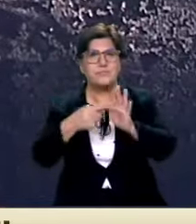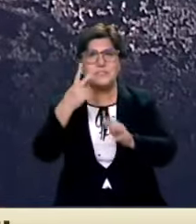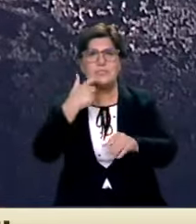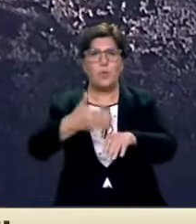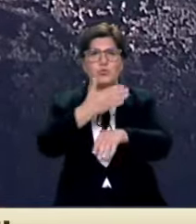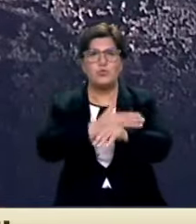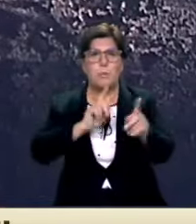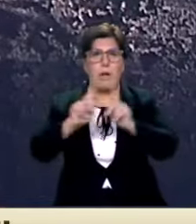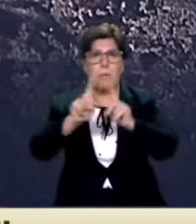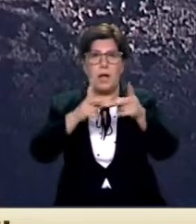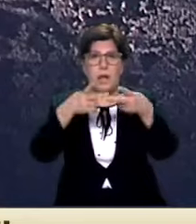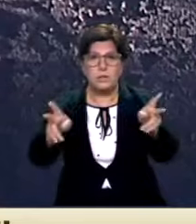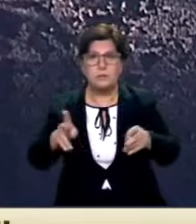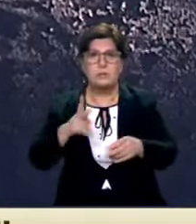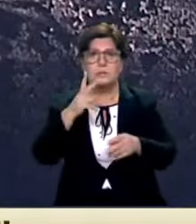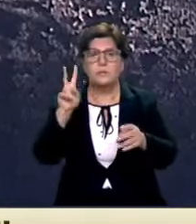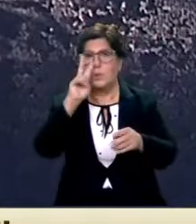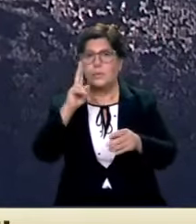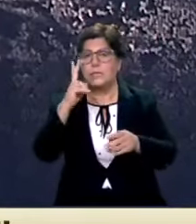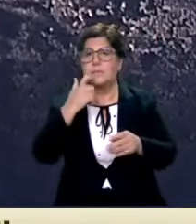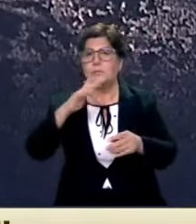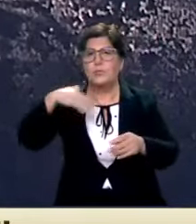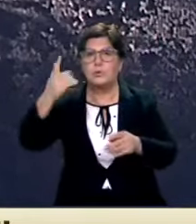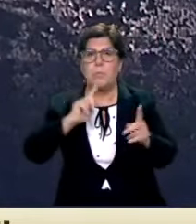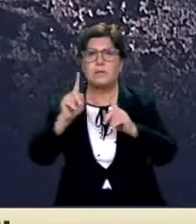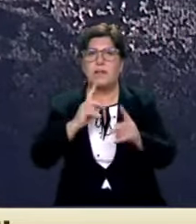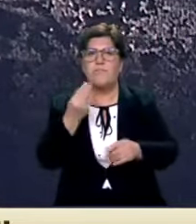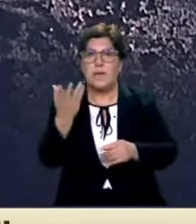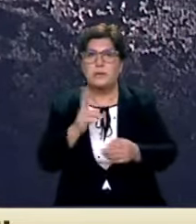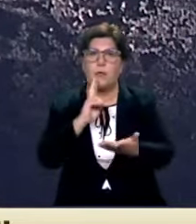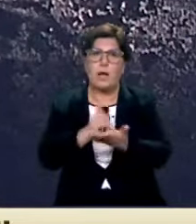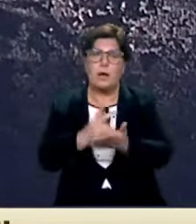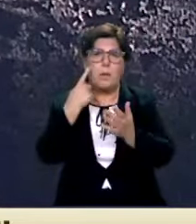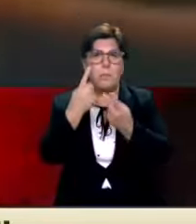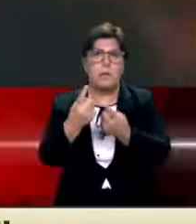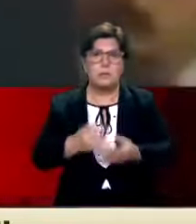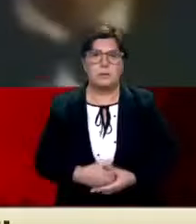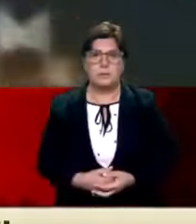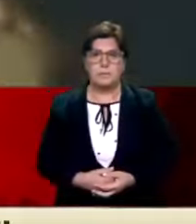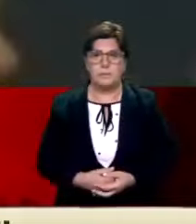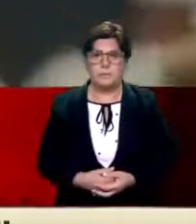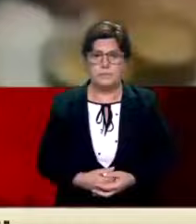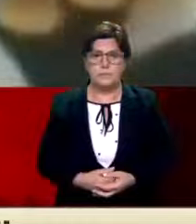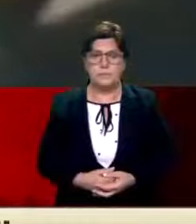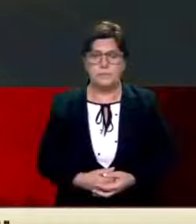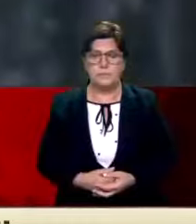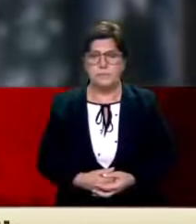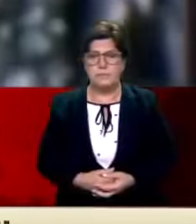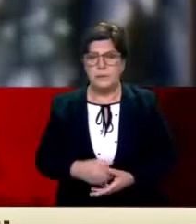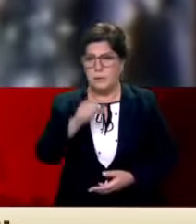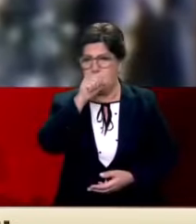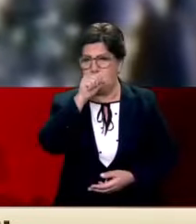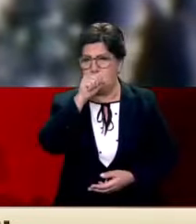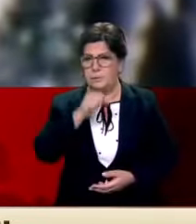dava sonuçlandı. İşte 2 yılın sonunda mahkemenin verdiği o karar. Bundan sonra adını